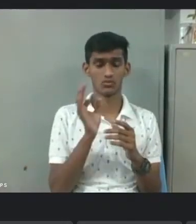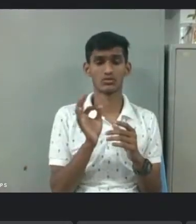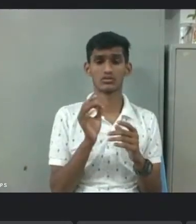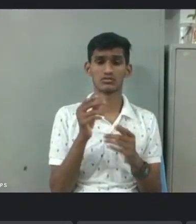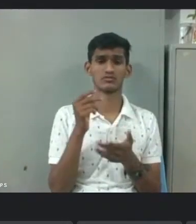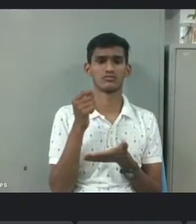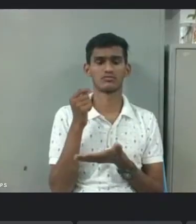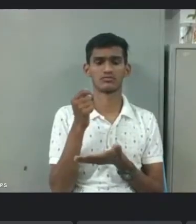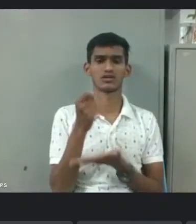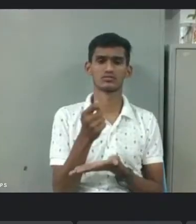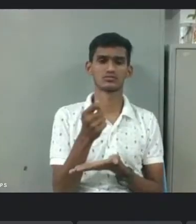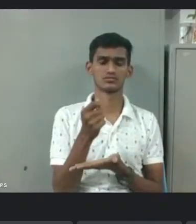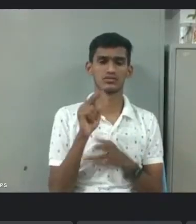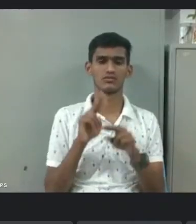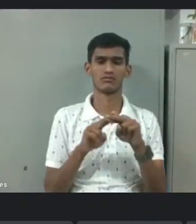സാമ്പത്തികമായിട്ട് ഉള്ള